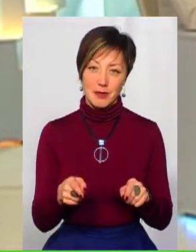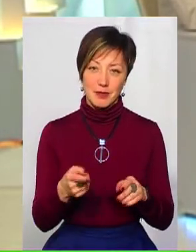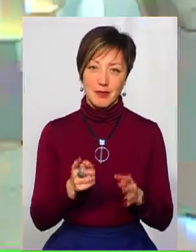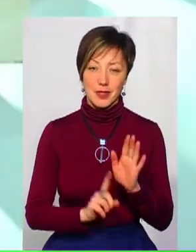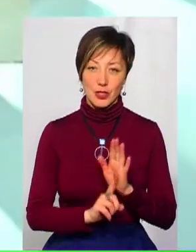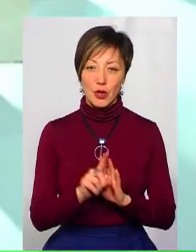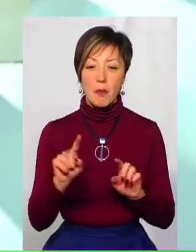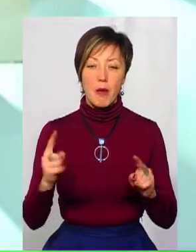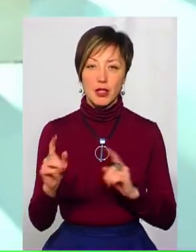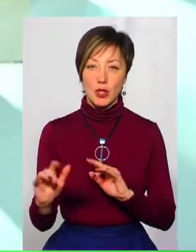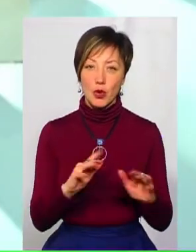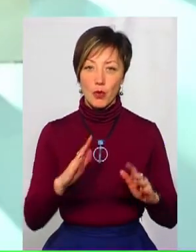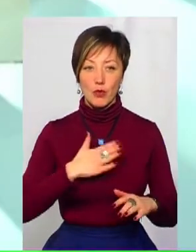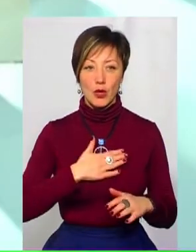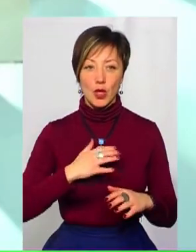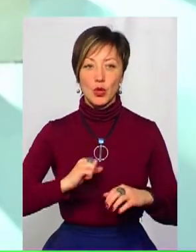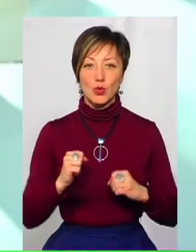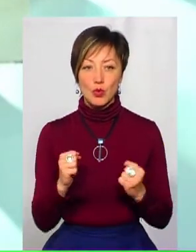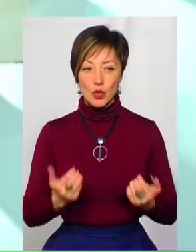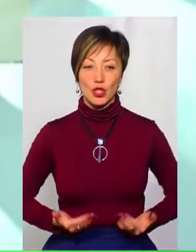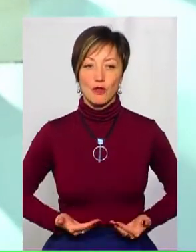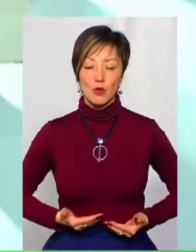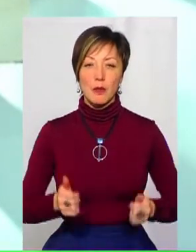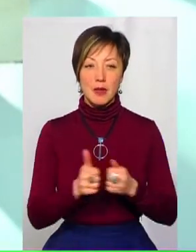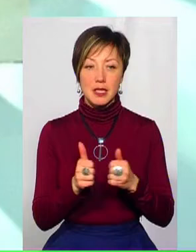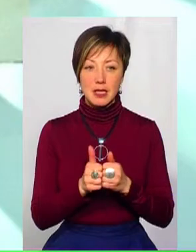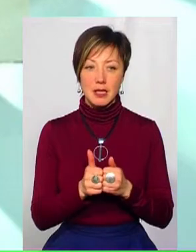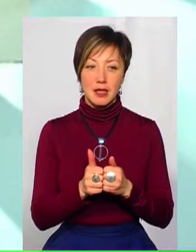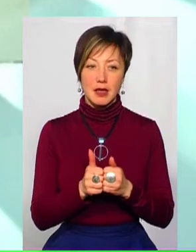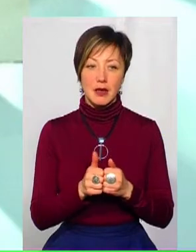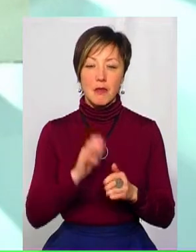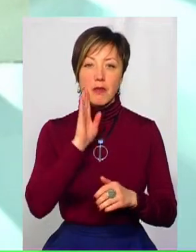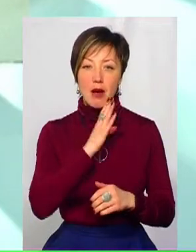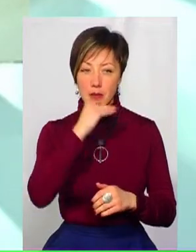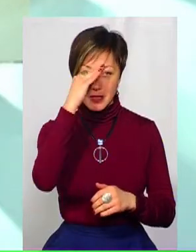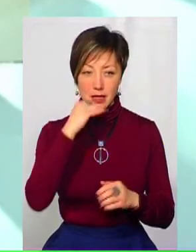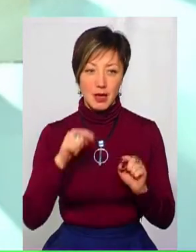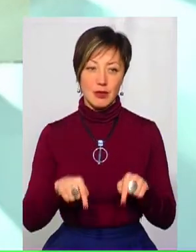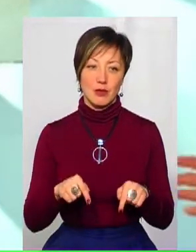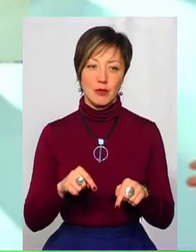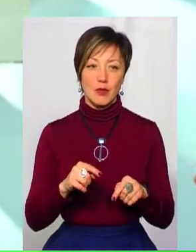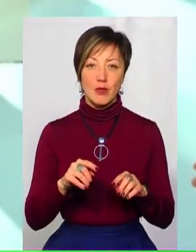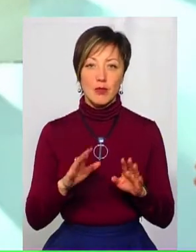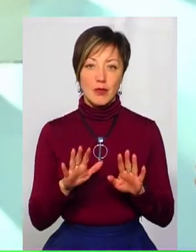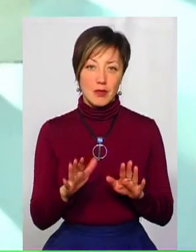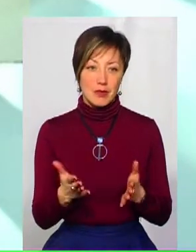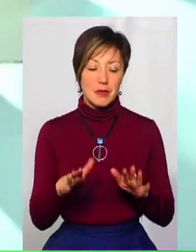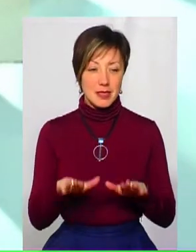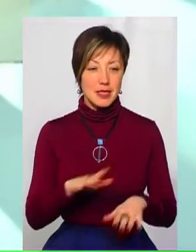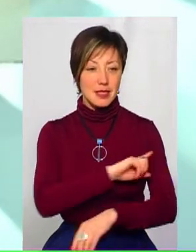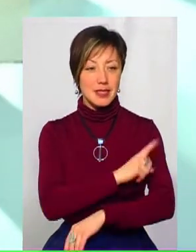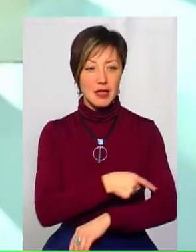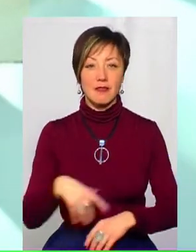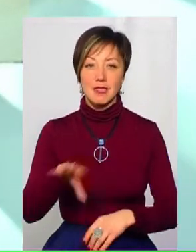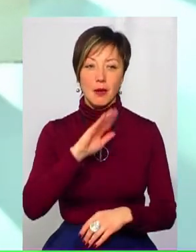перші кроки, тут же мої друзі, близькі, тут моя мама з татом, тут мої місця сили, тут